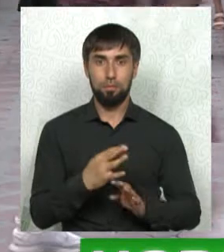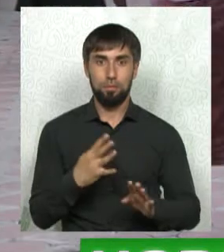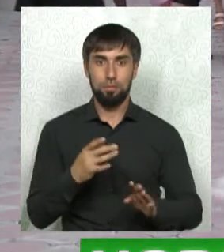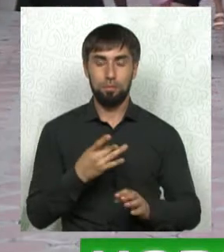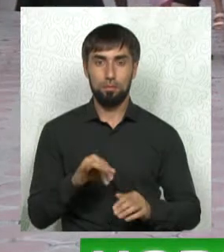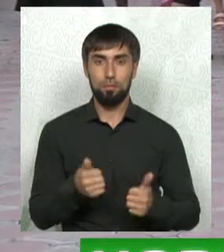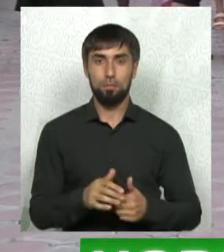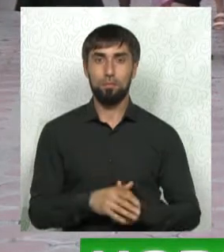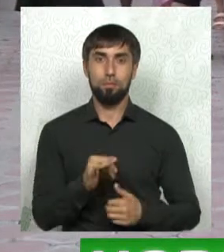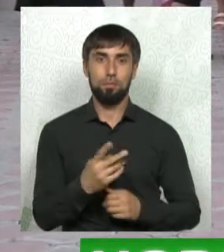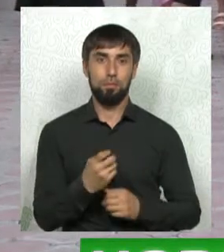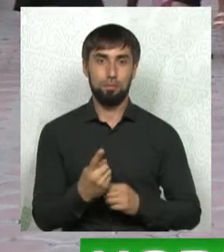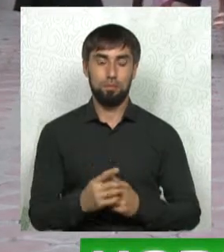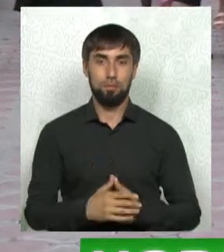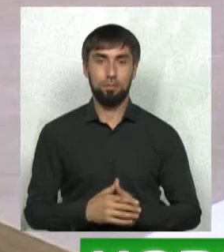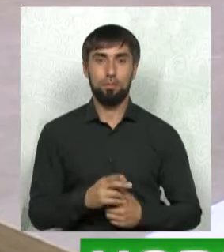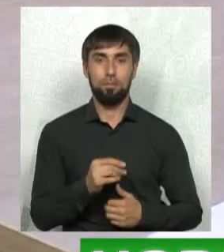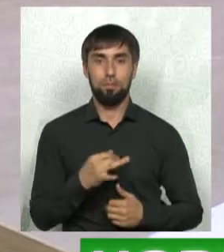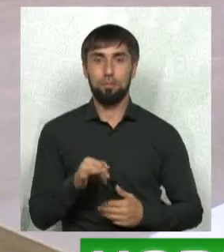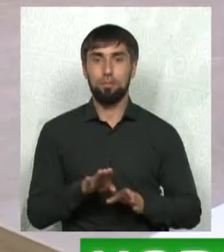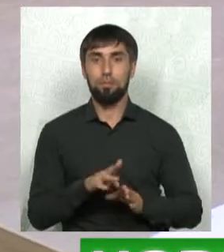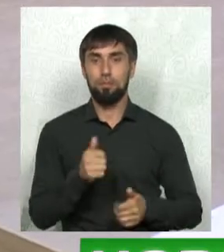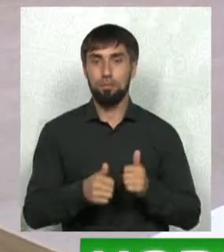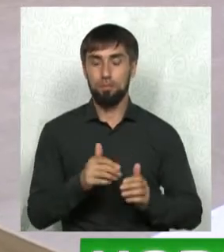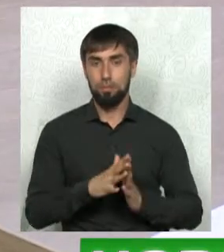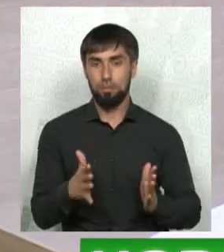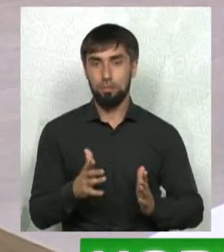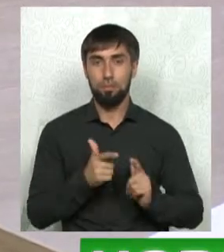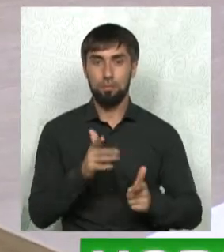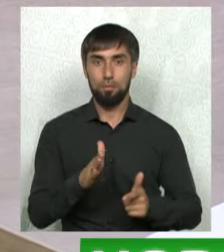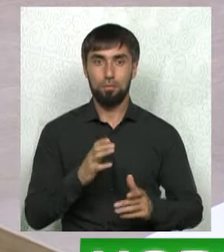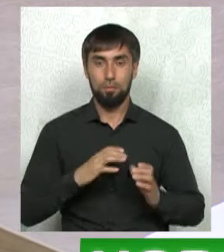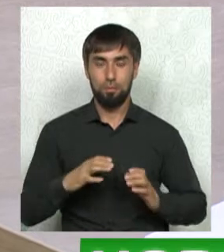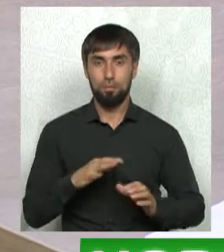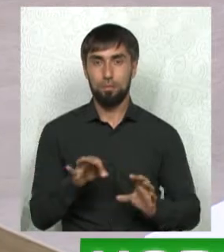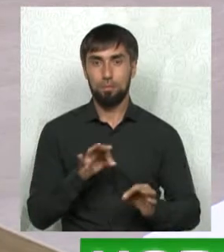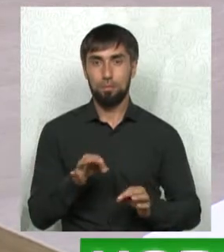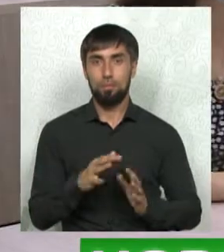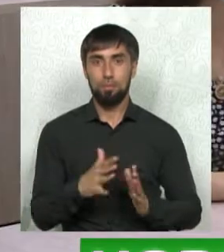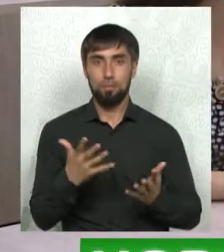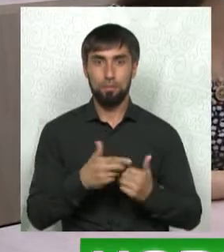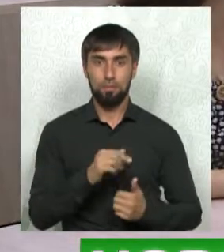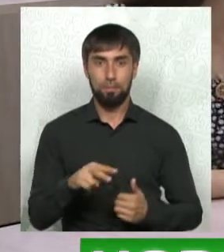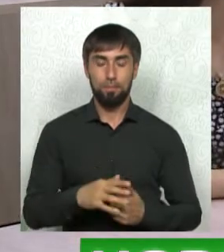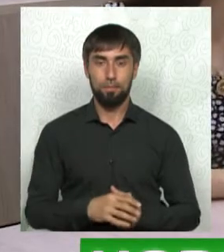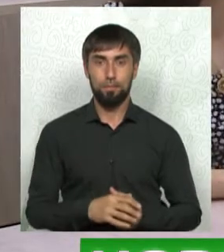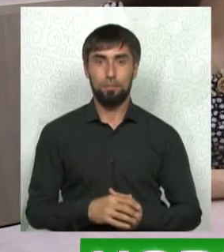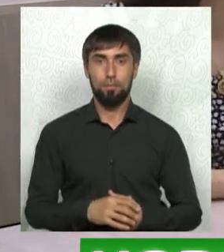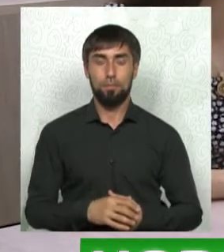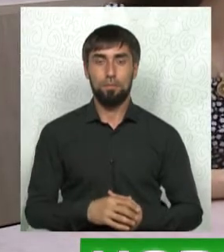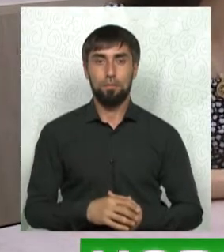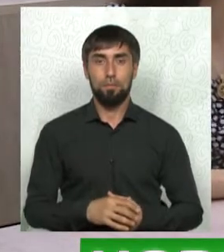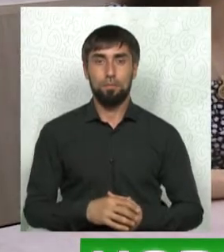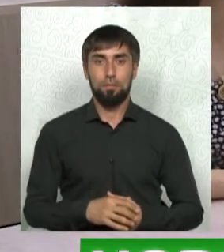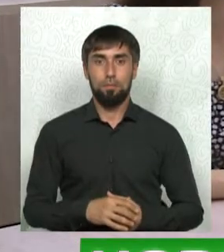форме обучения и 211 по заочной. Так как конкурс очень большой, поступят в университет набравшие наибольшее количество баллов, включая тех, кто